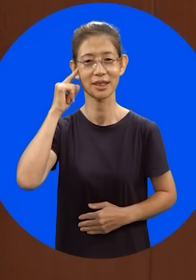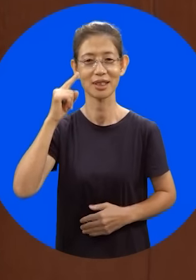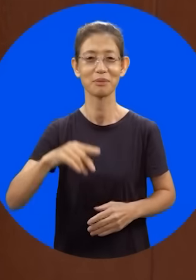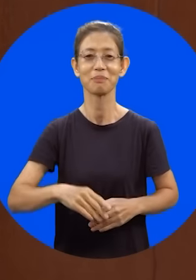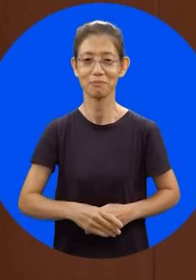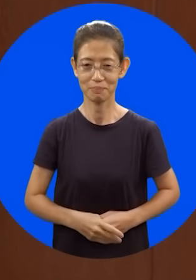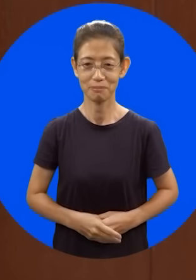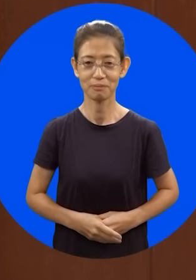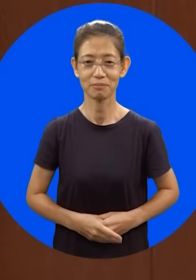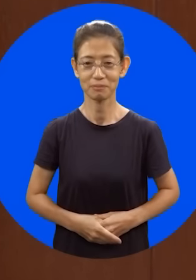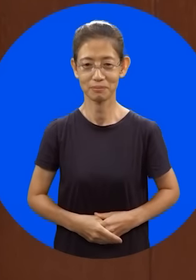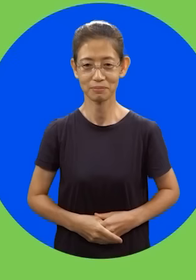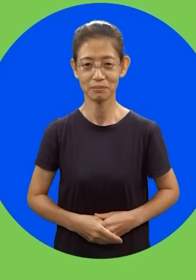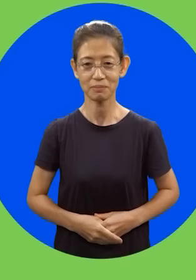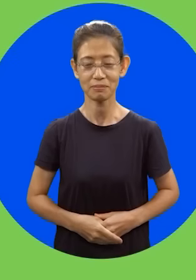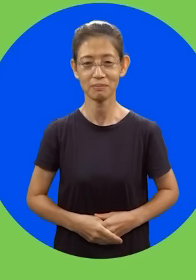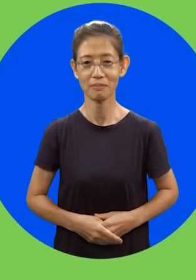日は思いました。